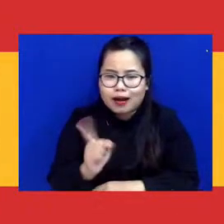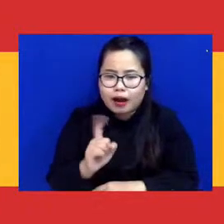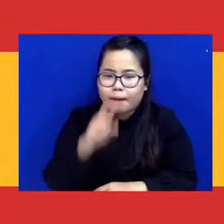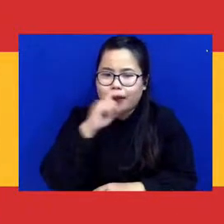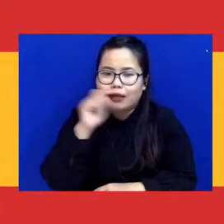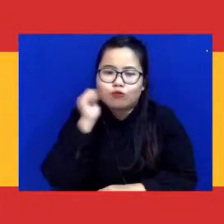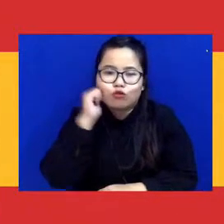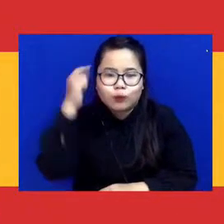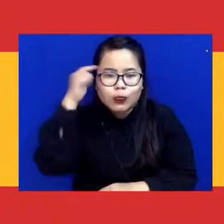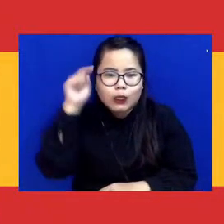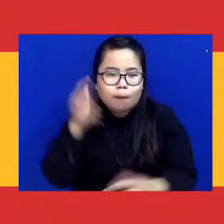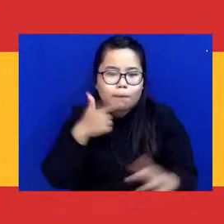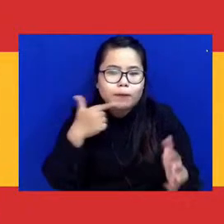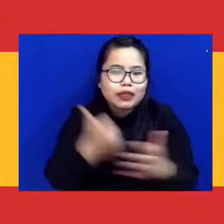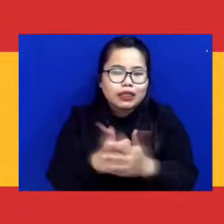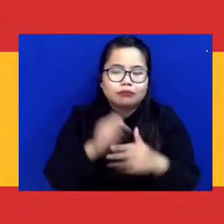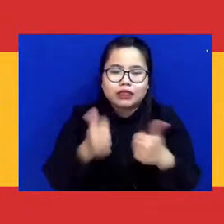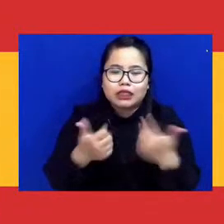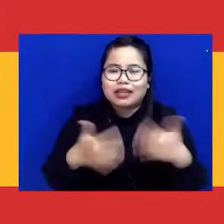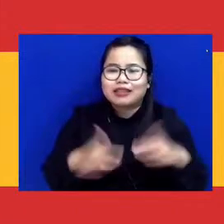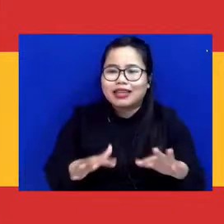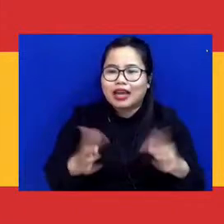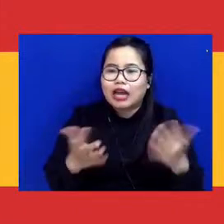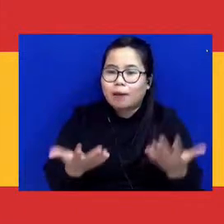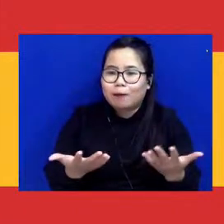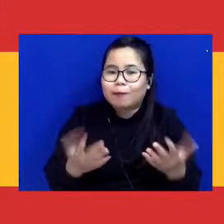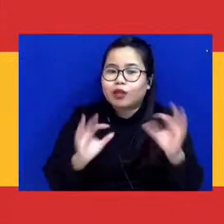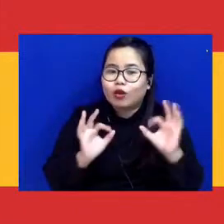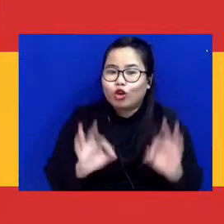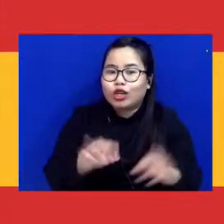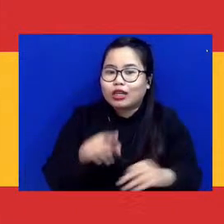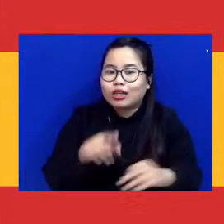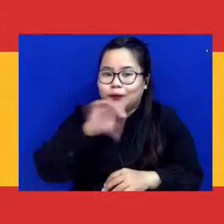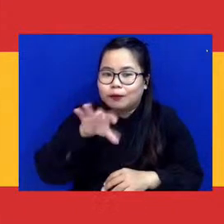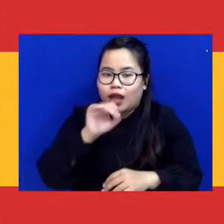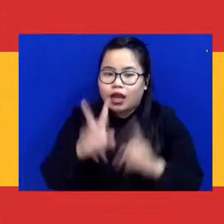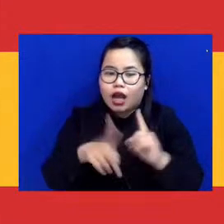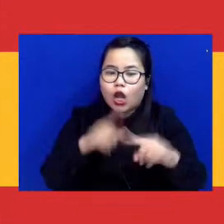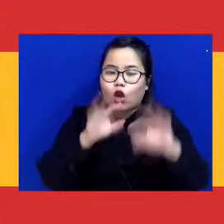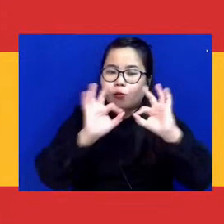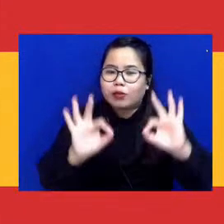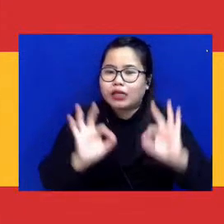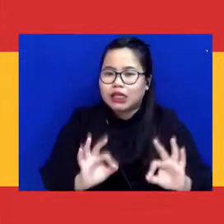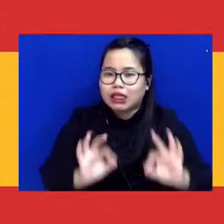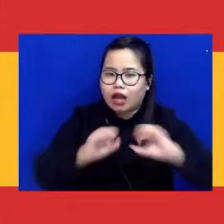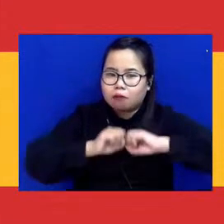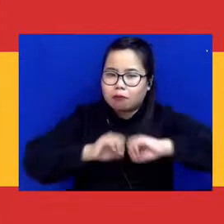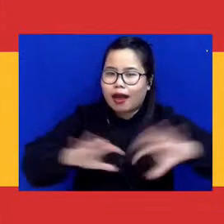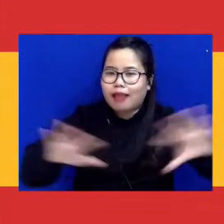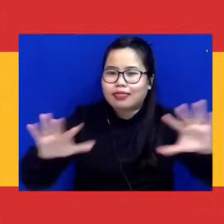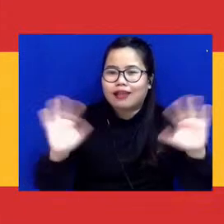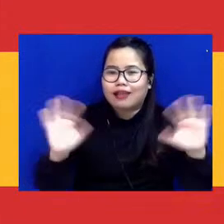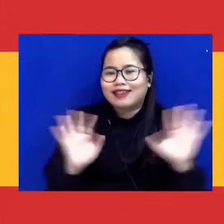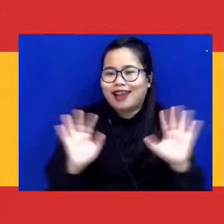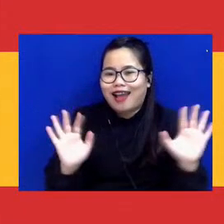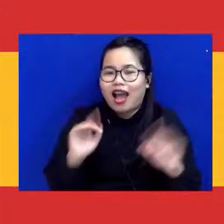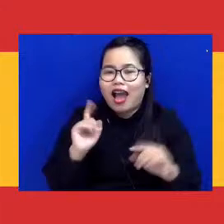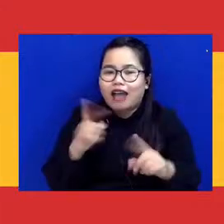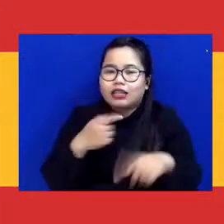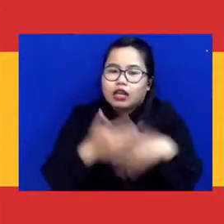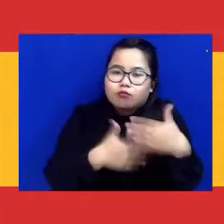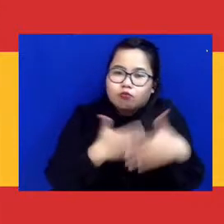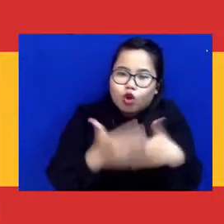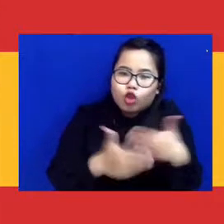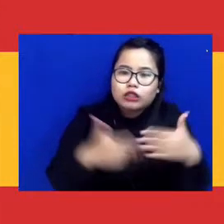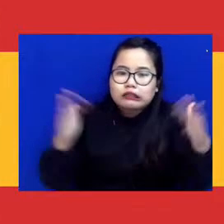segera diatasi. Nah, di sini dikatakan kayak sepertinya pendidikan tidak merata. Nah, dari proses yang